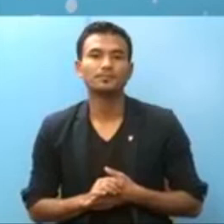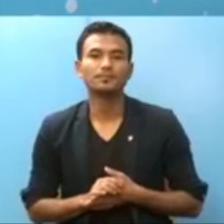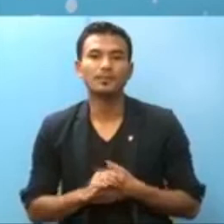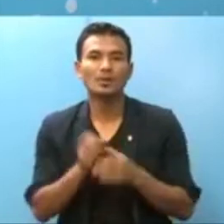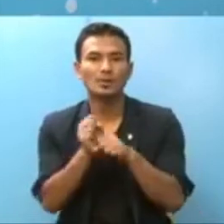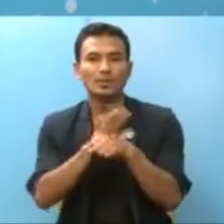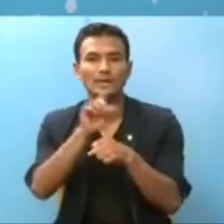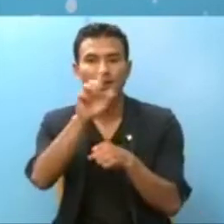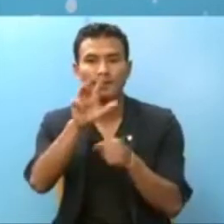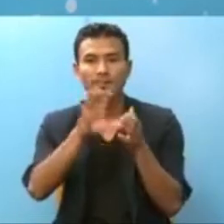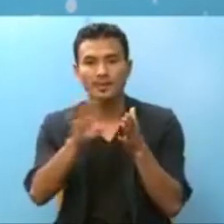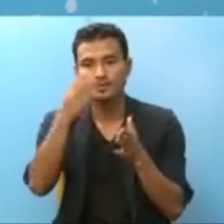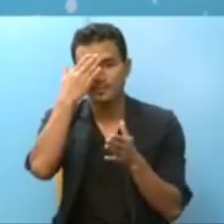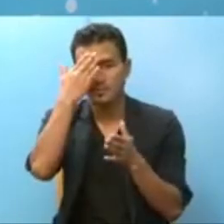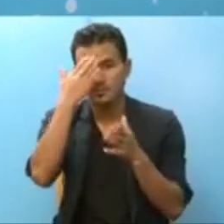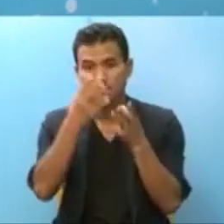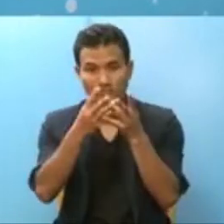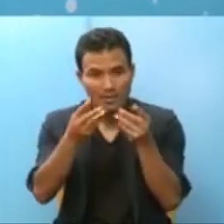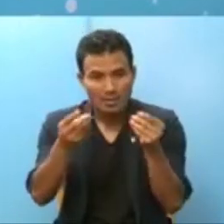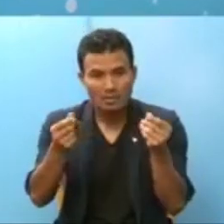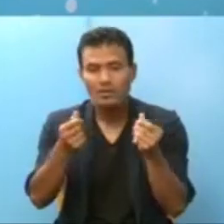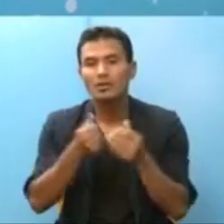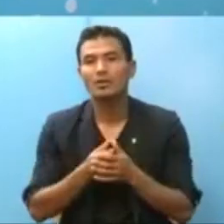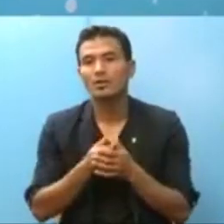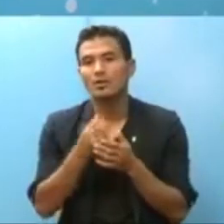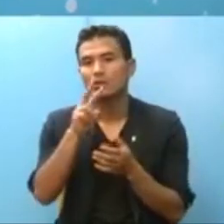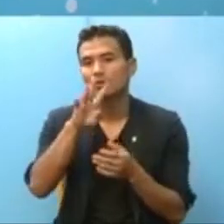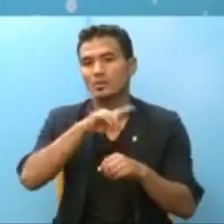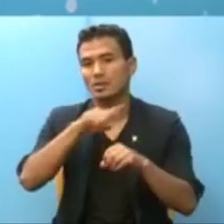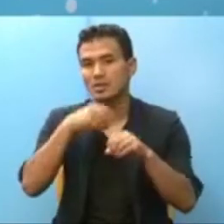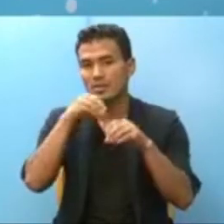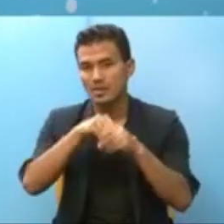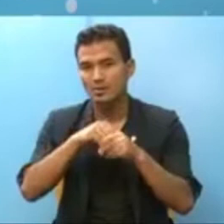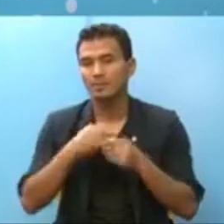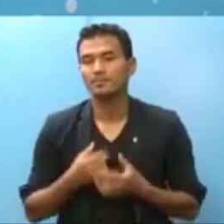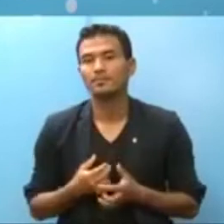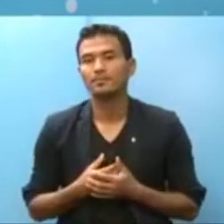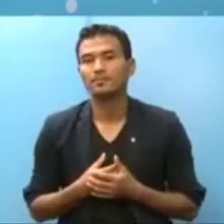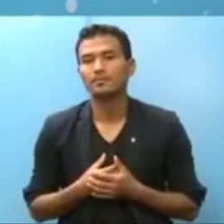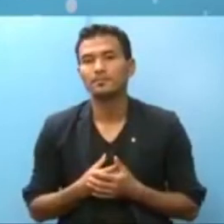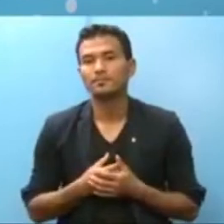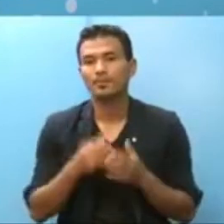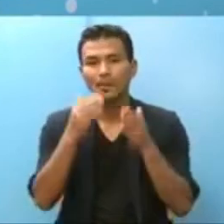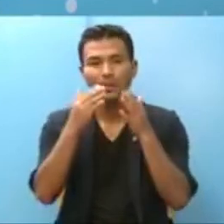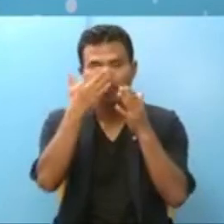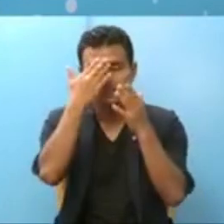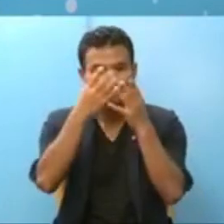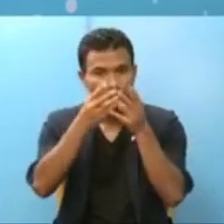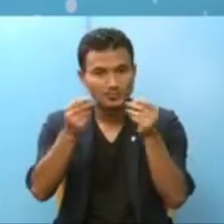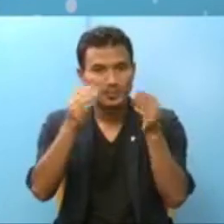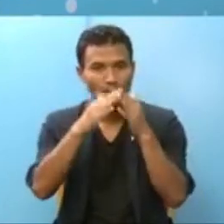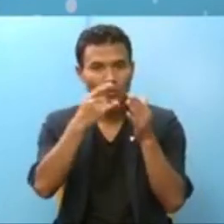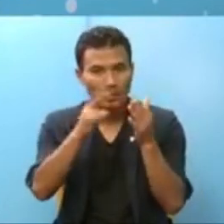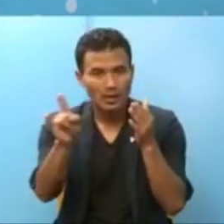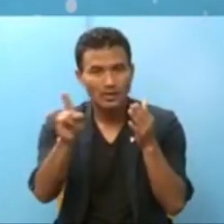कोबीड-19 बाट संक्रमन मुक्त भाई गता 24 घंटा मा दिश्चाज भायर